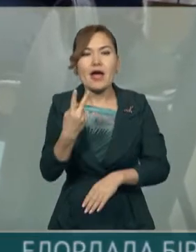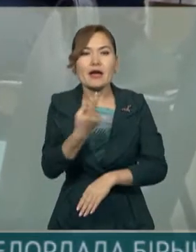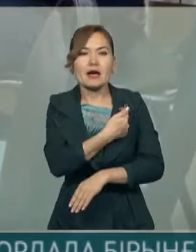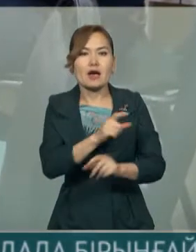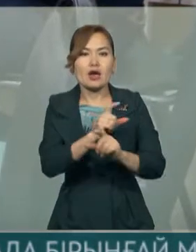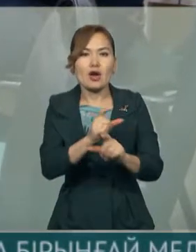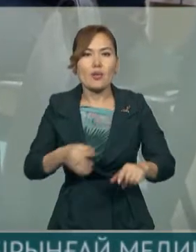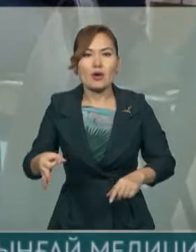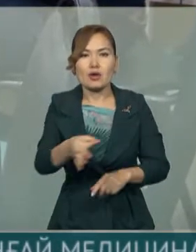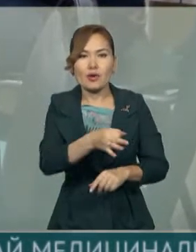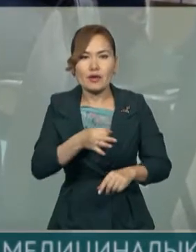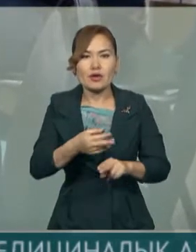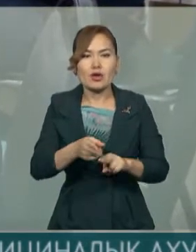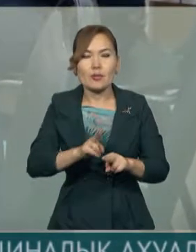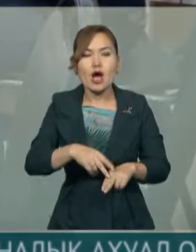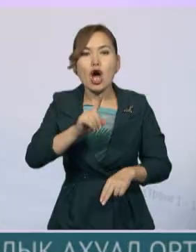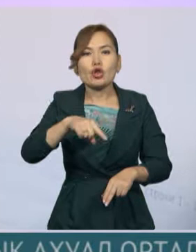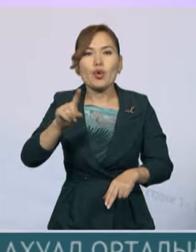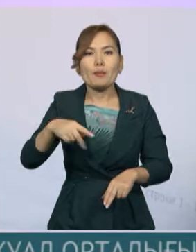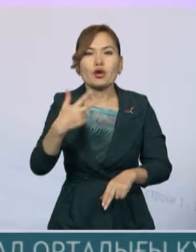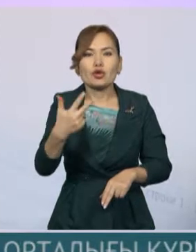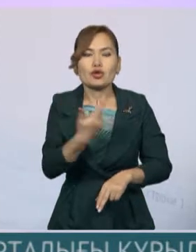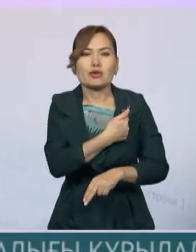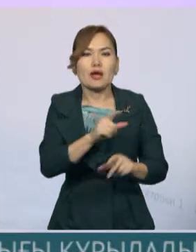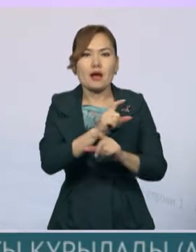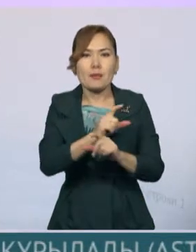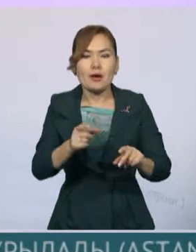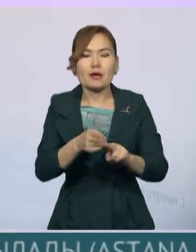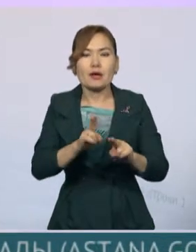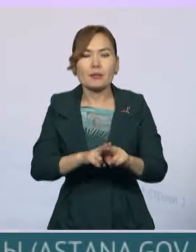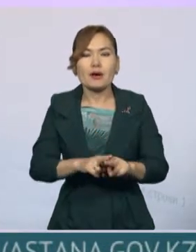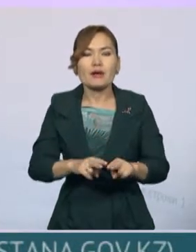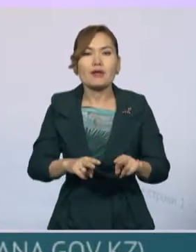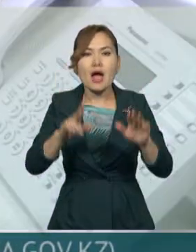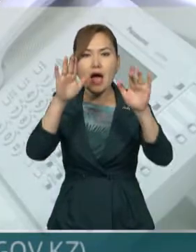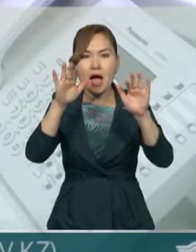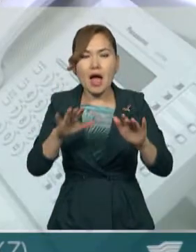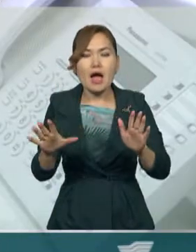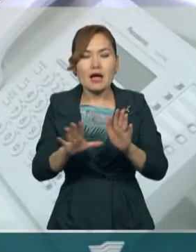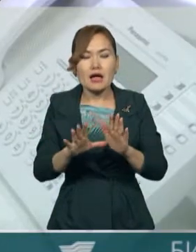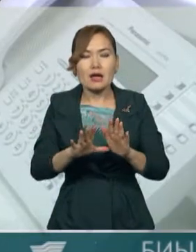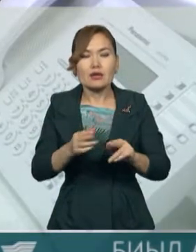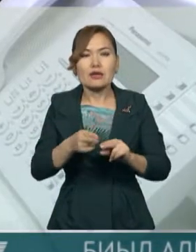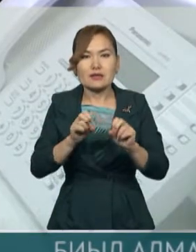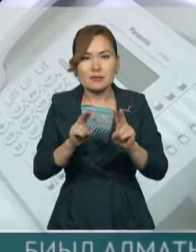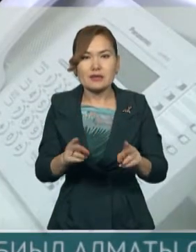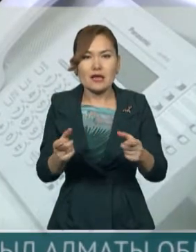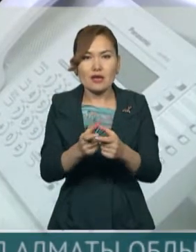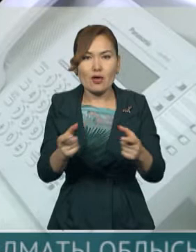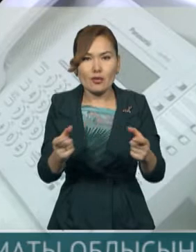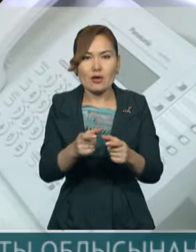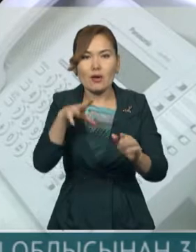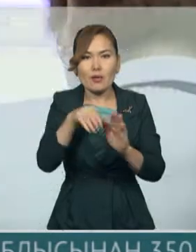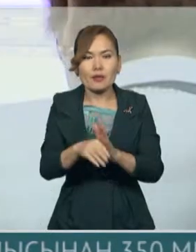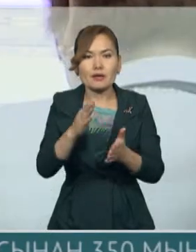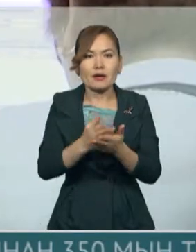мекемесі облыстық клиникалық аурухана мен нөмір үшінші емхана электронды денсаулық төлқұжаты жүйесін енгізбек. Қанатқақты жобаның басты